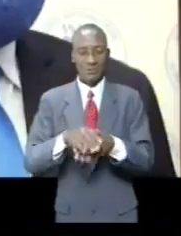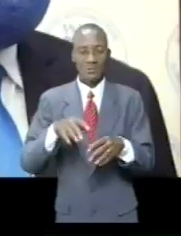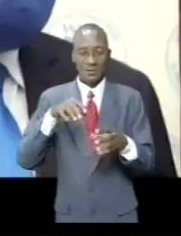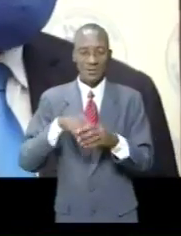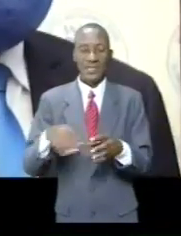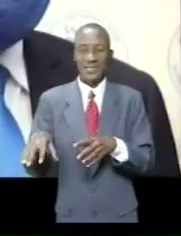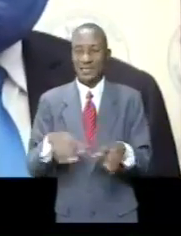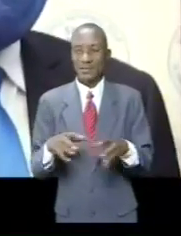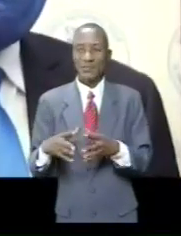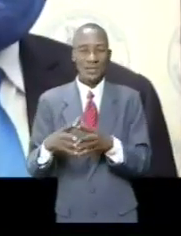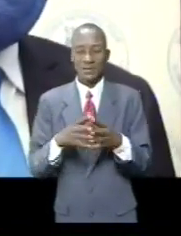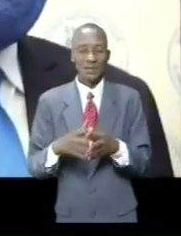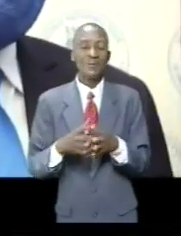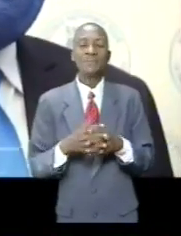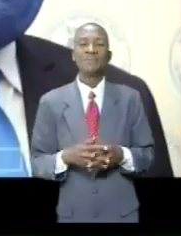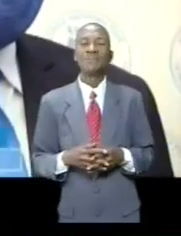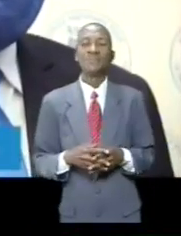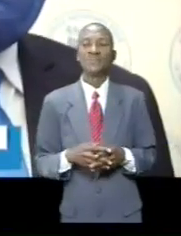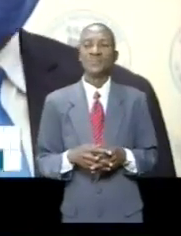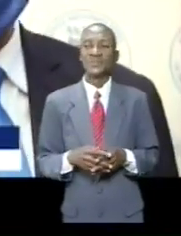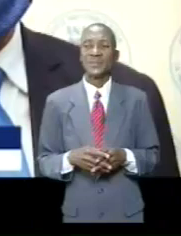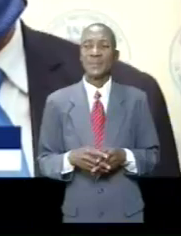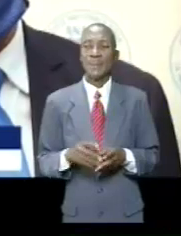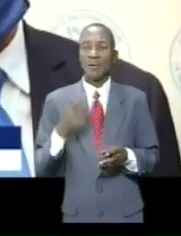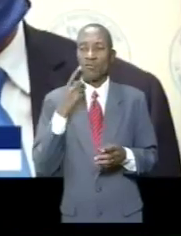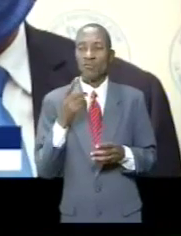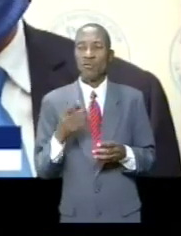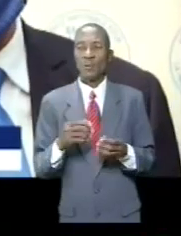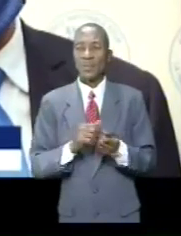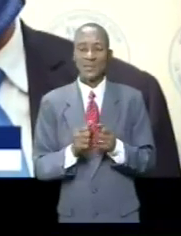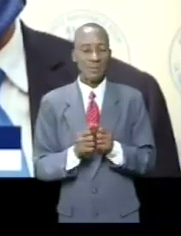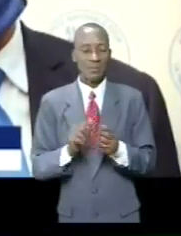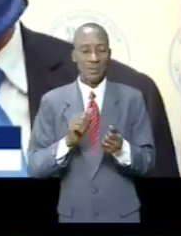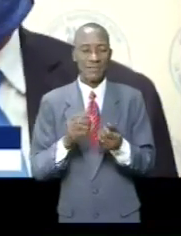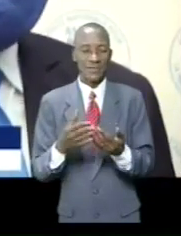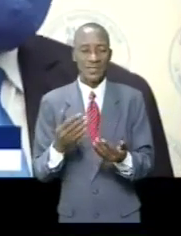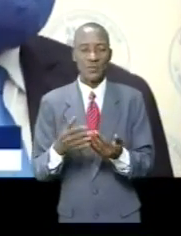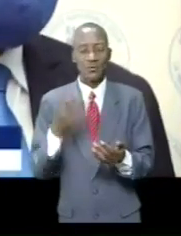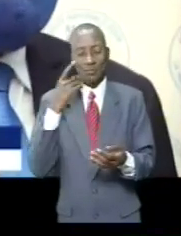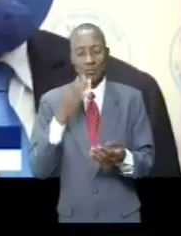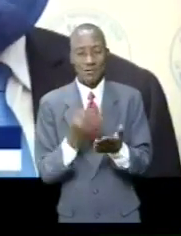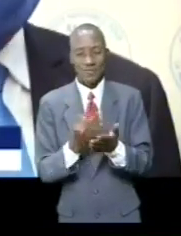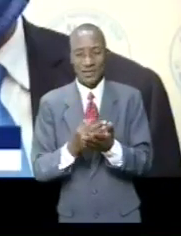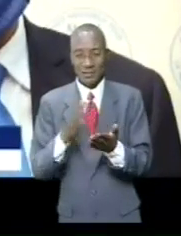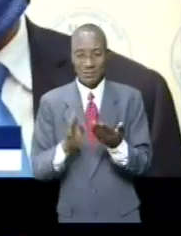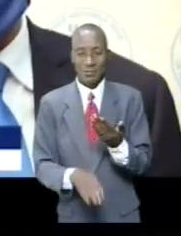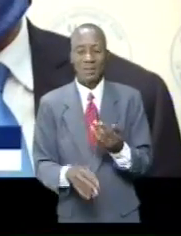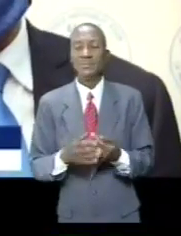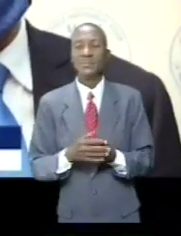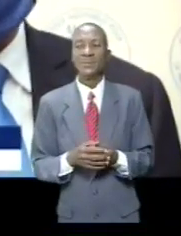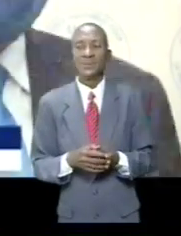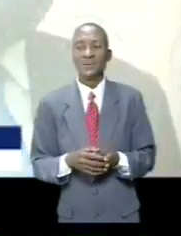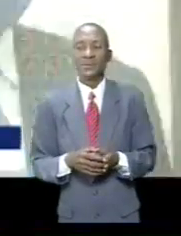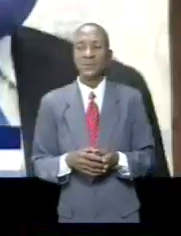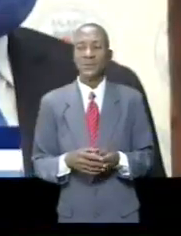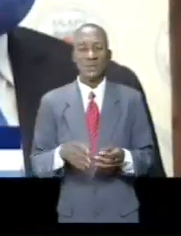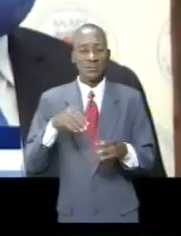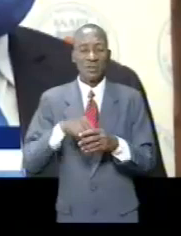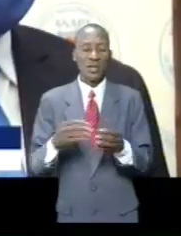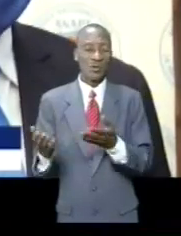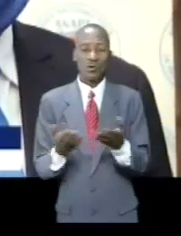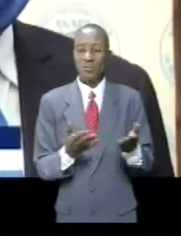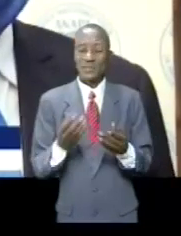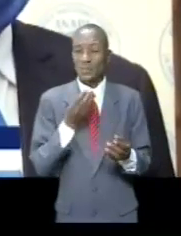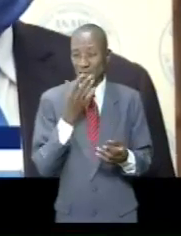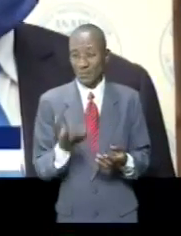organisées. Lorsqu'on prend par exemple la facilitation à l'accès au financement, c'est tous les secteurs qui sont concernés, notamment ceux qui sont dans les commerces. En fait,